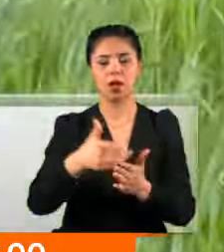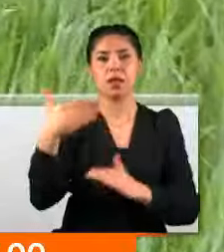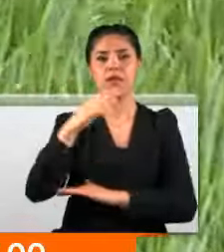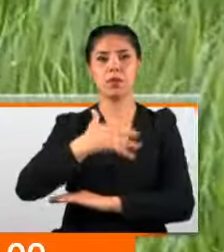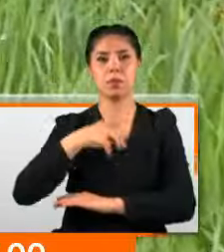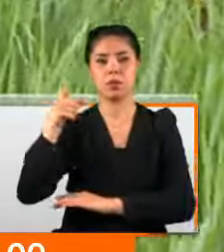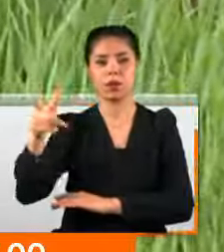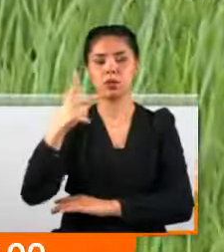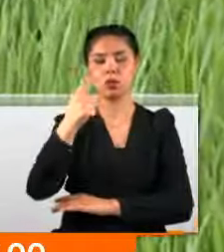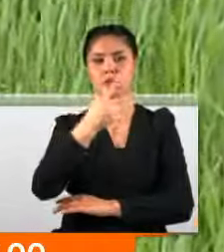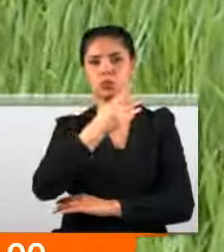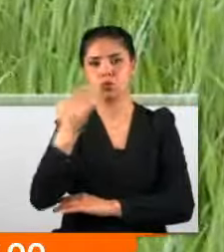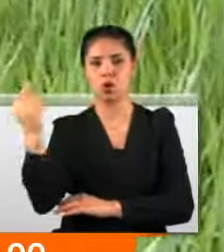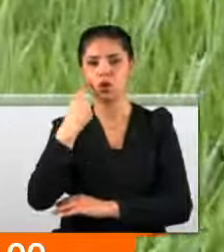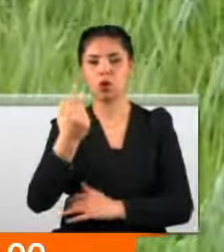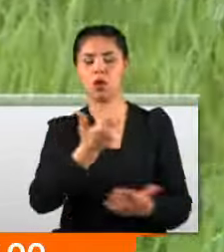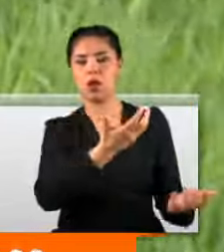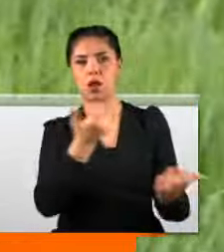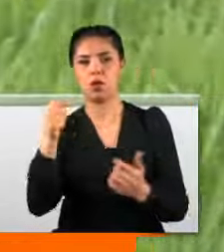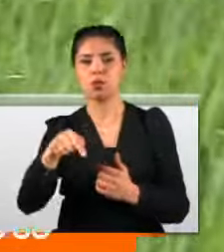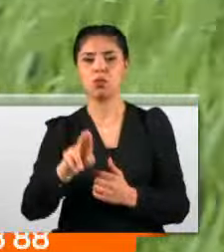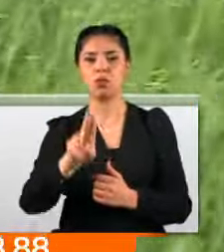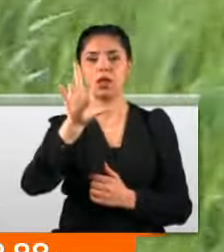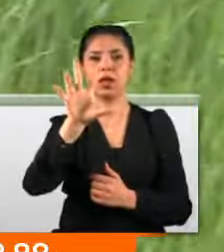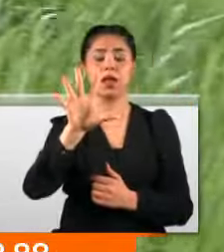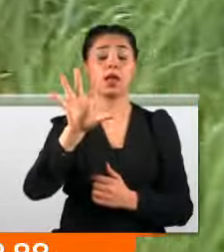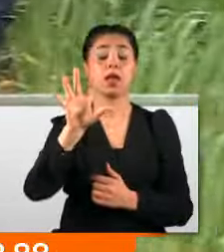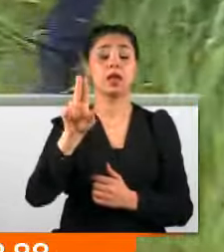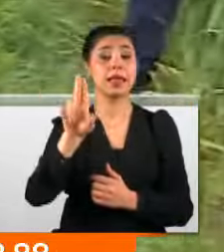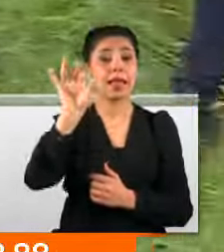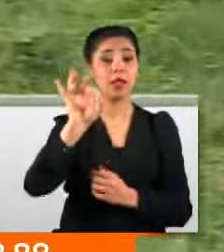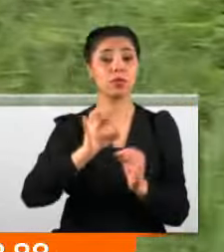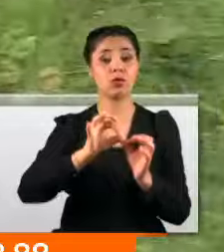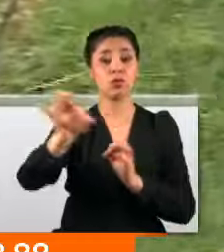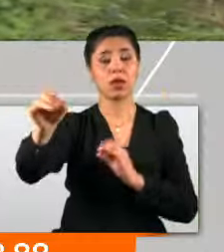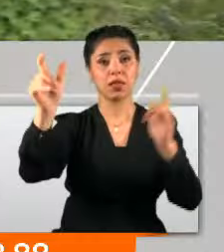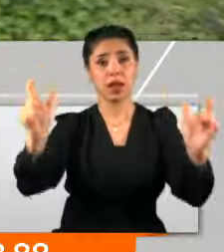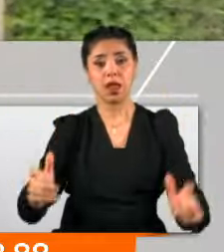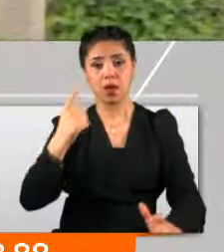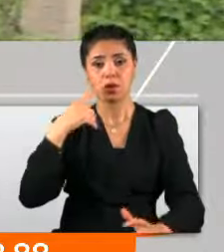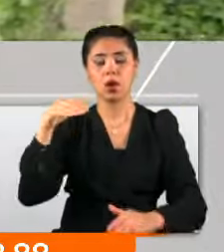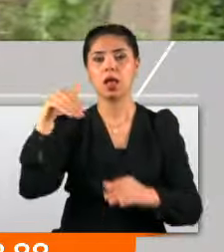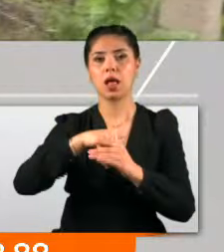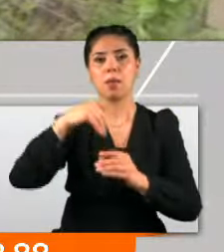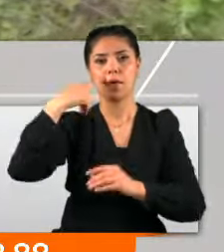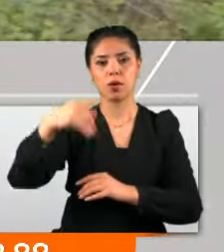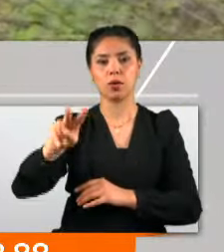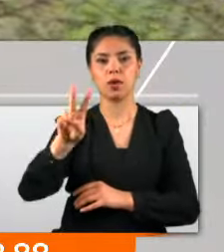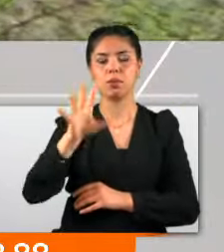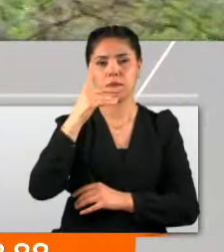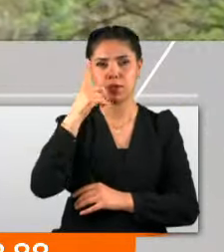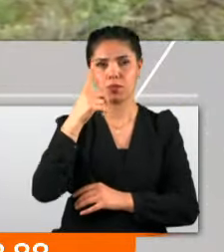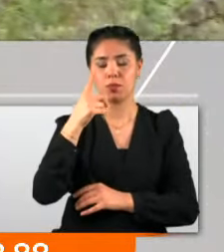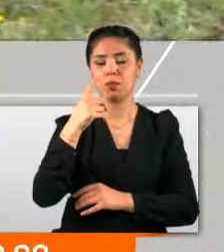sahibinden 3,5 milyon liraya aldı ve Burası 70 dönümlük bir arazi ve yaptığı kampanyalarda 25